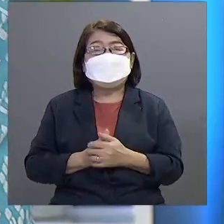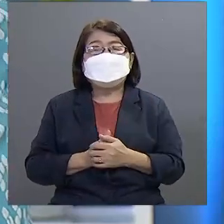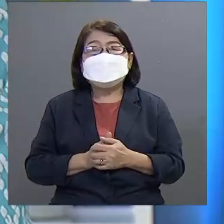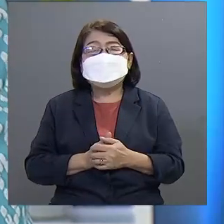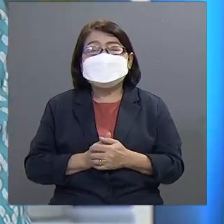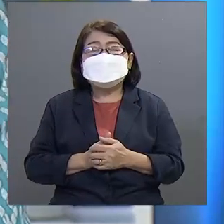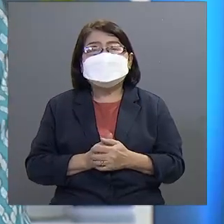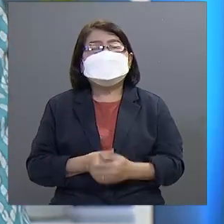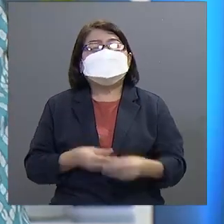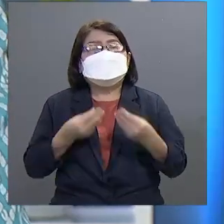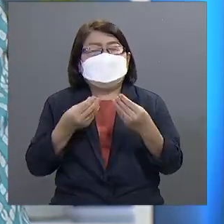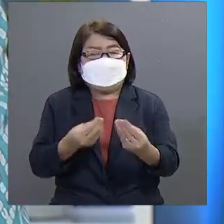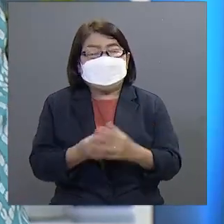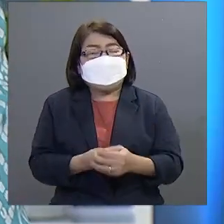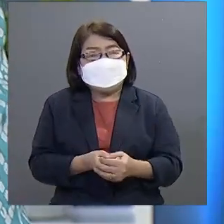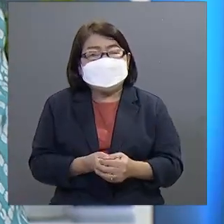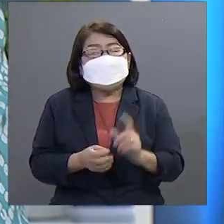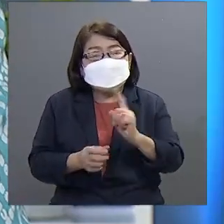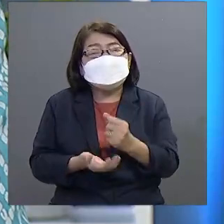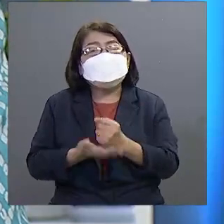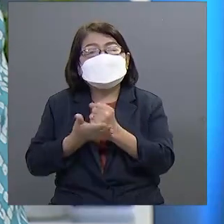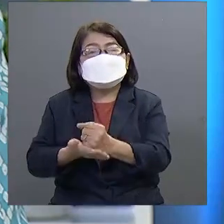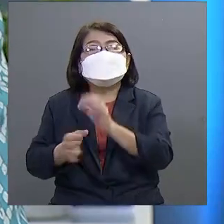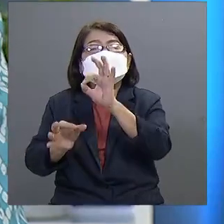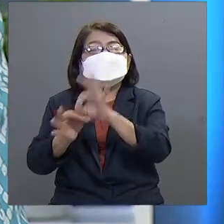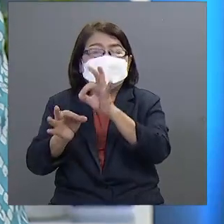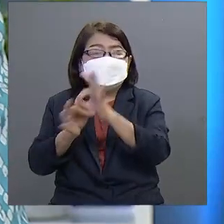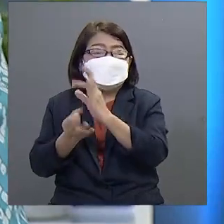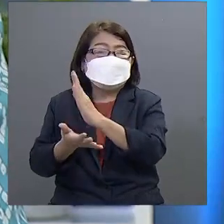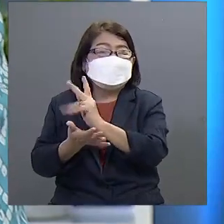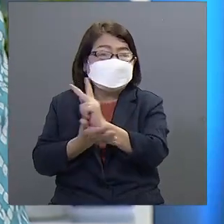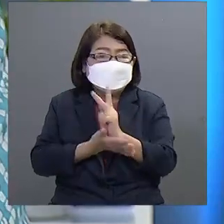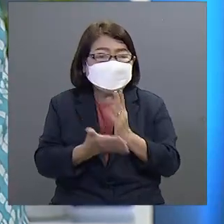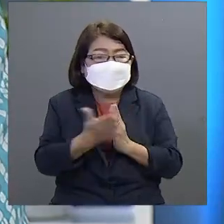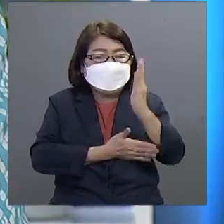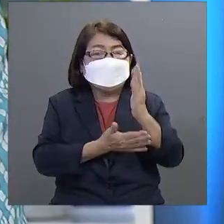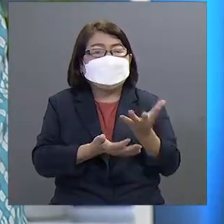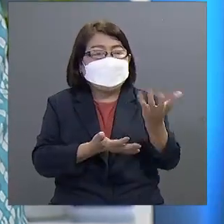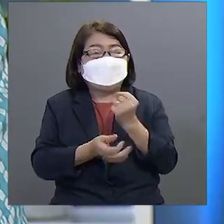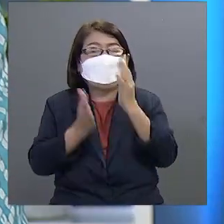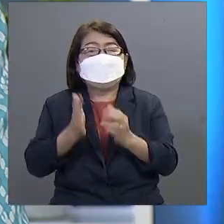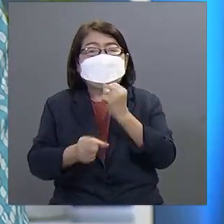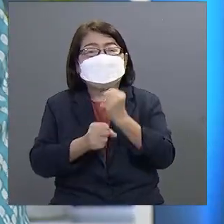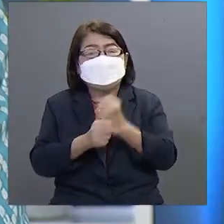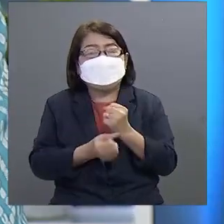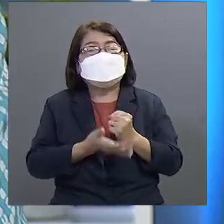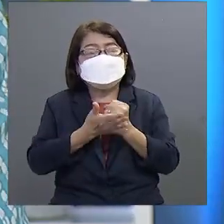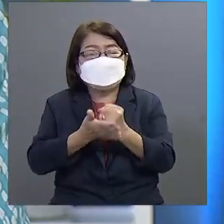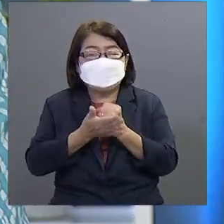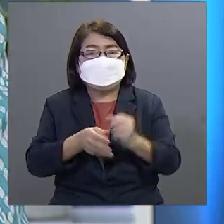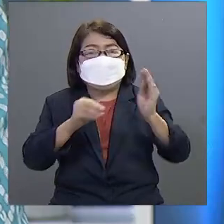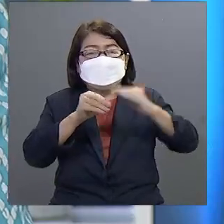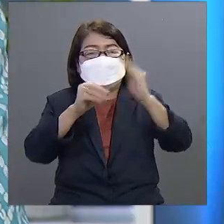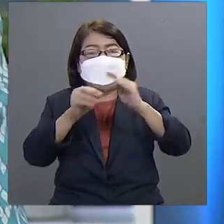การจ้างงานไว้ได้เราต้องการเติมเต็มการตลาดเติมลูกค้าอะไรต่างๆเหล่านี้นะครับด้วยบูสเตอร์ช็อตนะครับระ